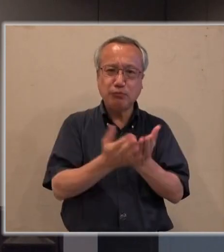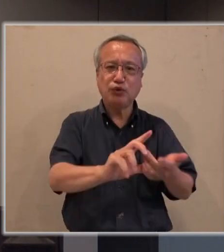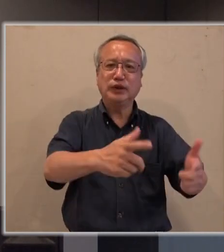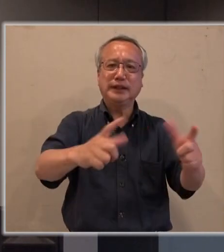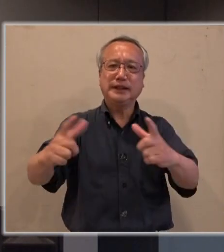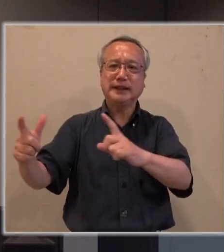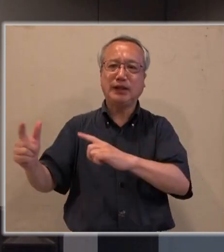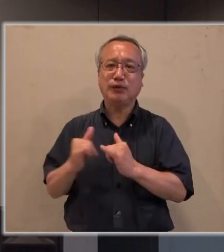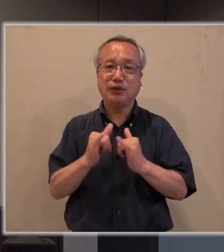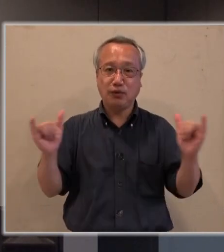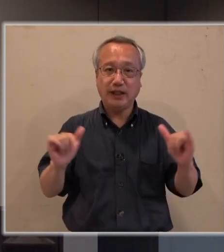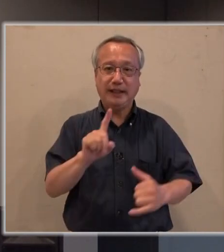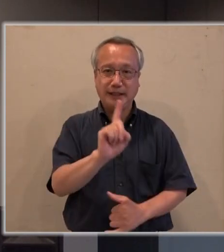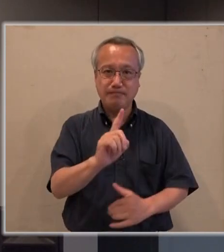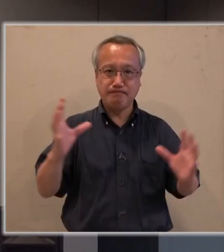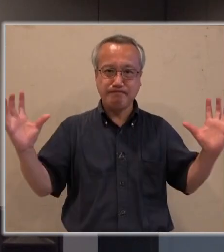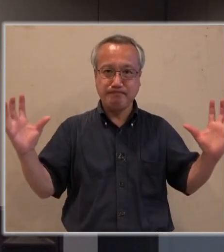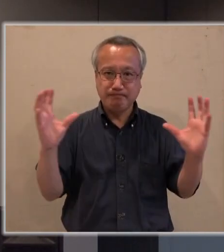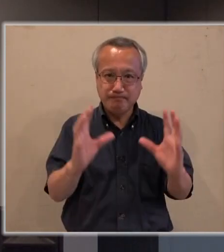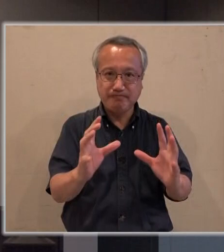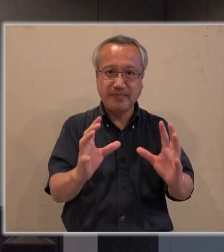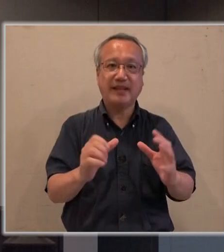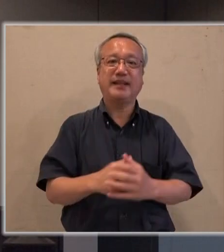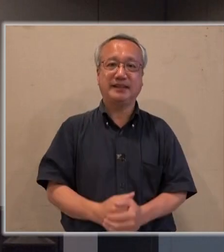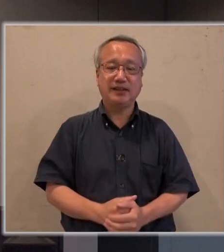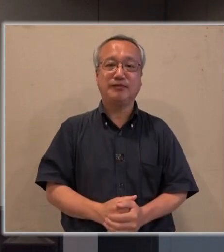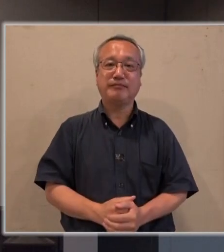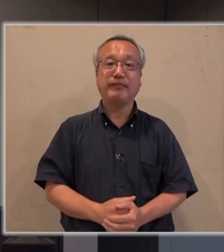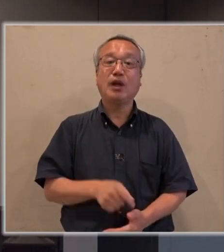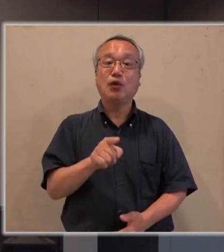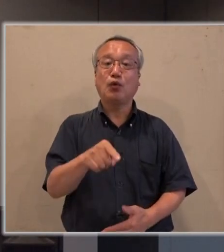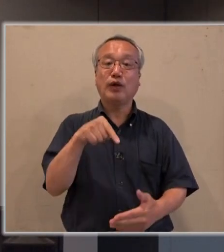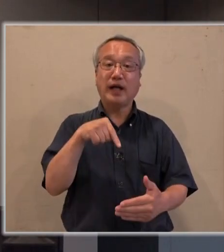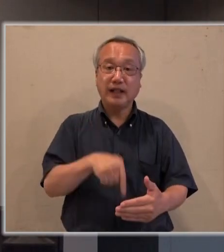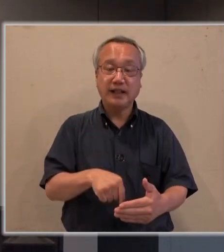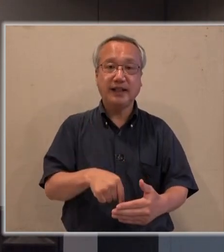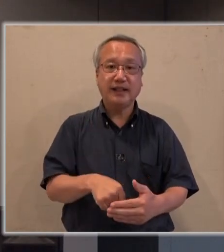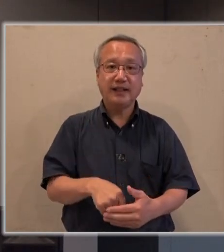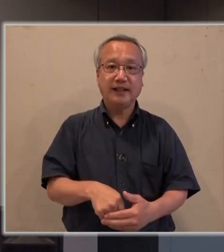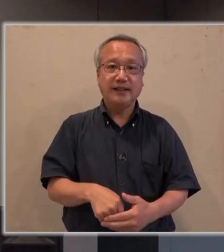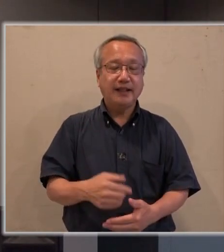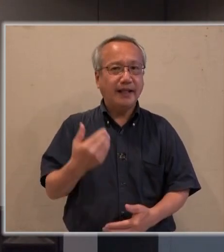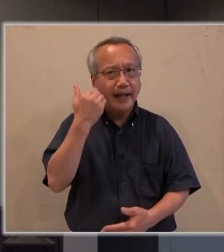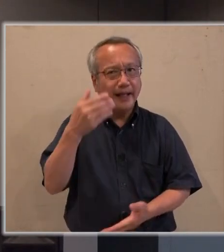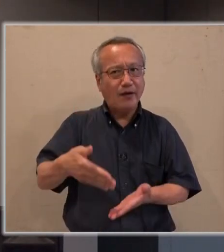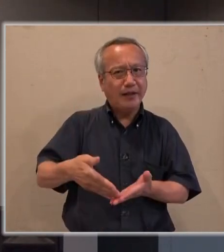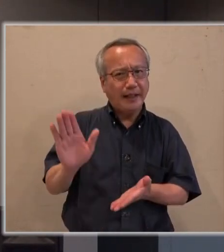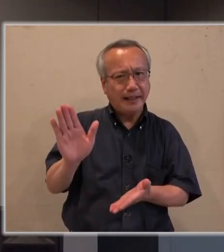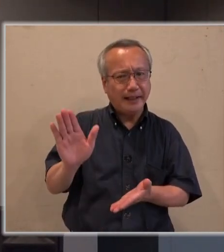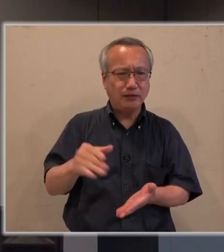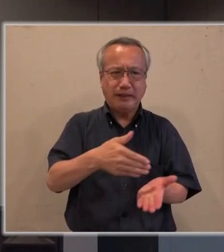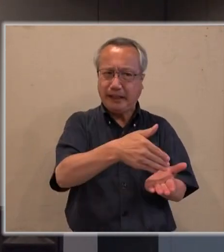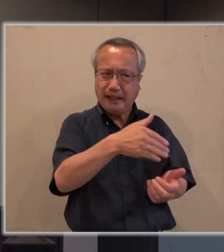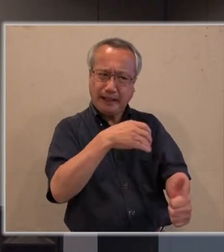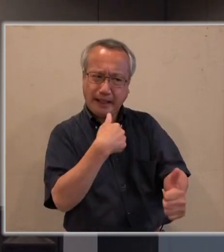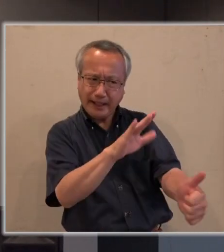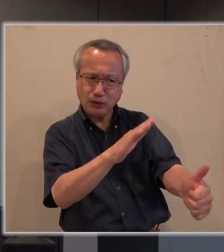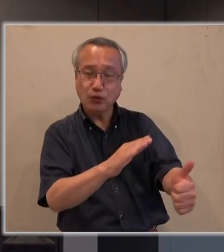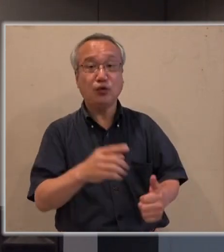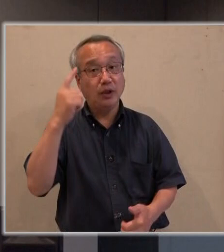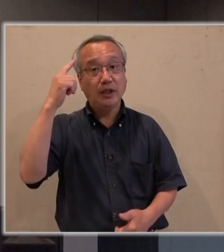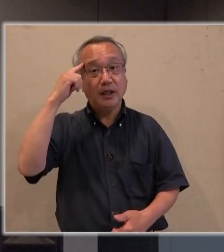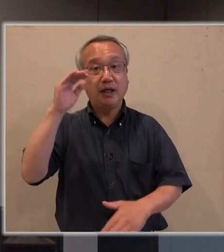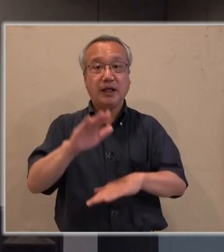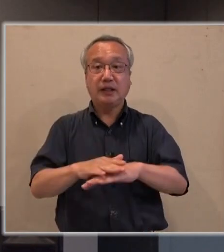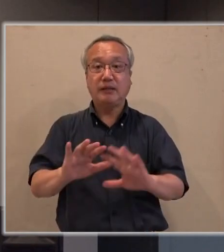そんな人たちが一つの会場に集まっていたんですけど、その中にいる誰かを嫌ったりとか誰かを排除しようっていう考えの人は本